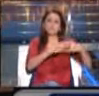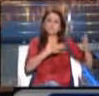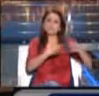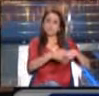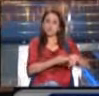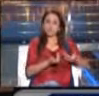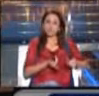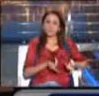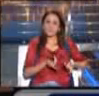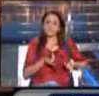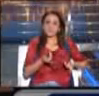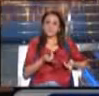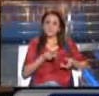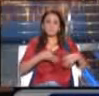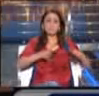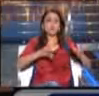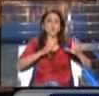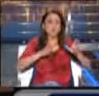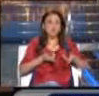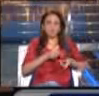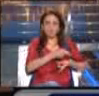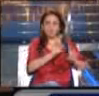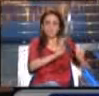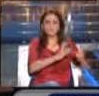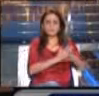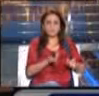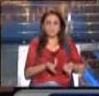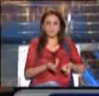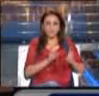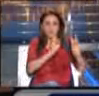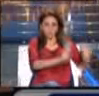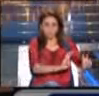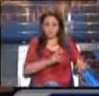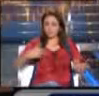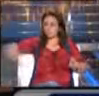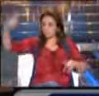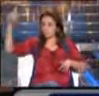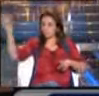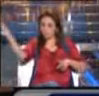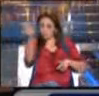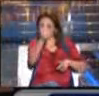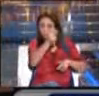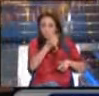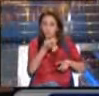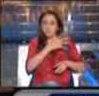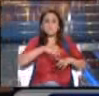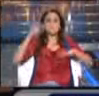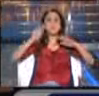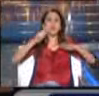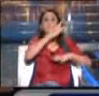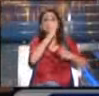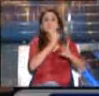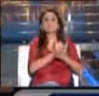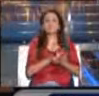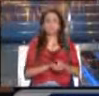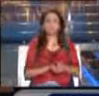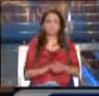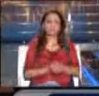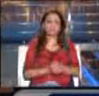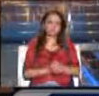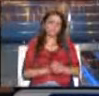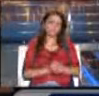اكتر الماتش كوره بيتلعب، يعني ملاعب اهلي وزمالك، اهلي وزمالك قمه الكوره في مصر بيلعبوا في افريقيا. لا يا خالد